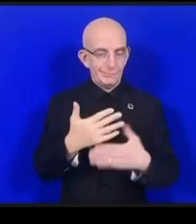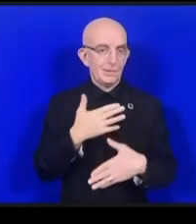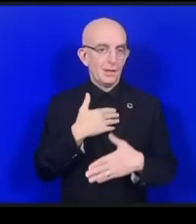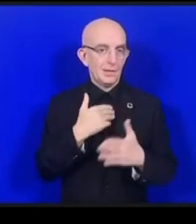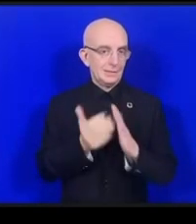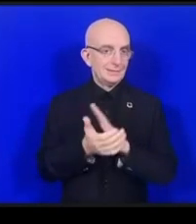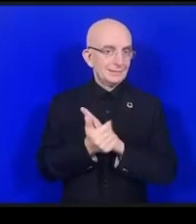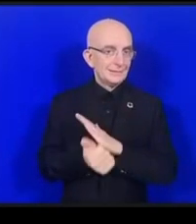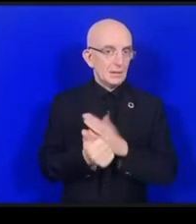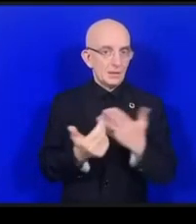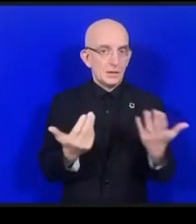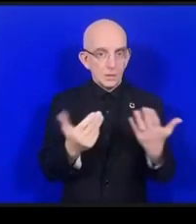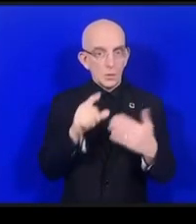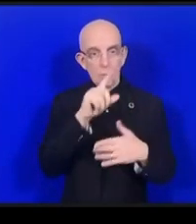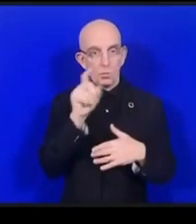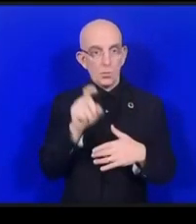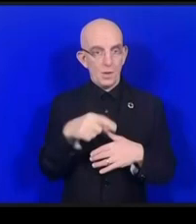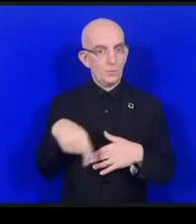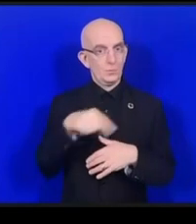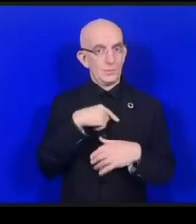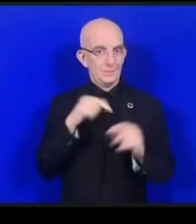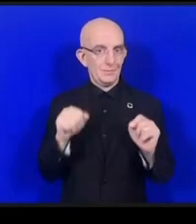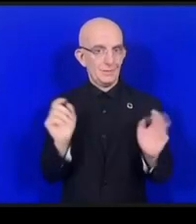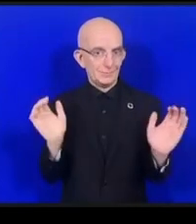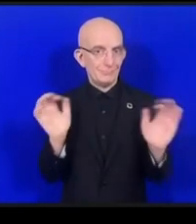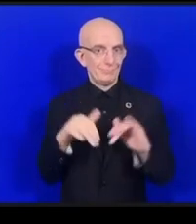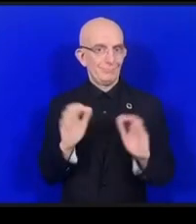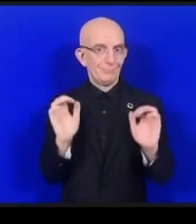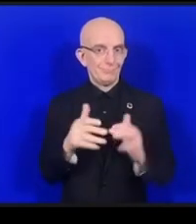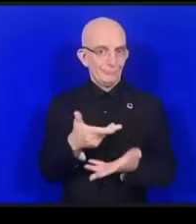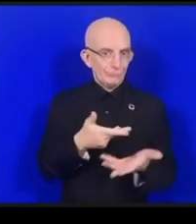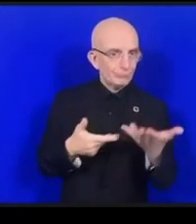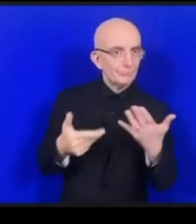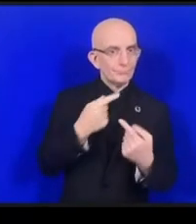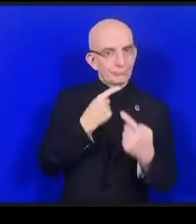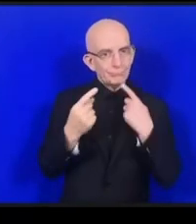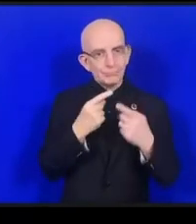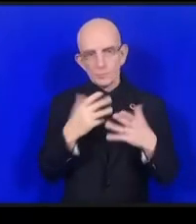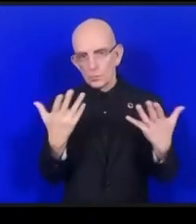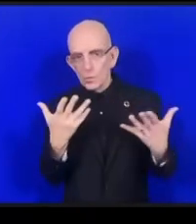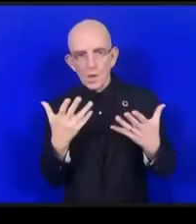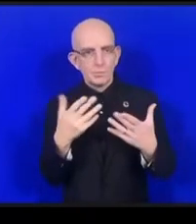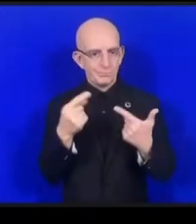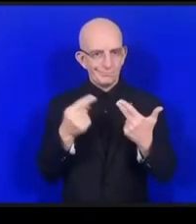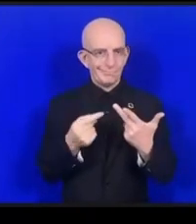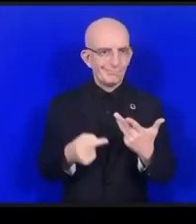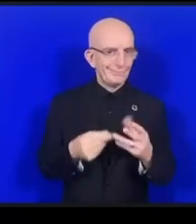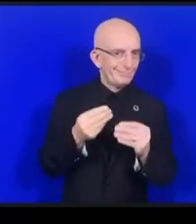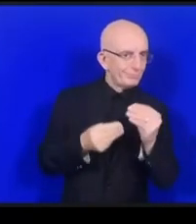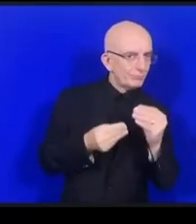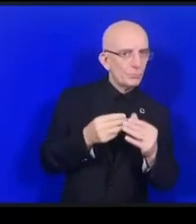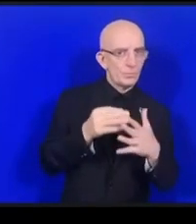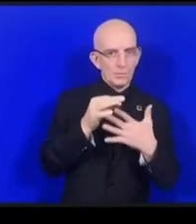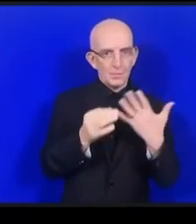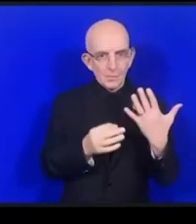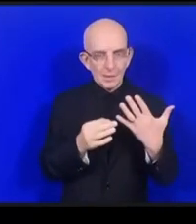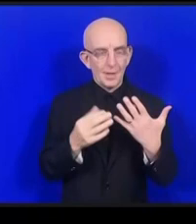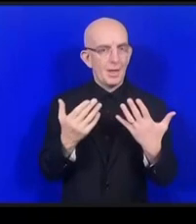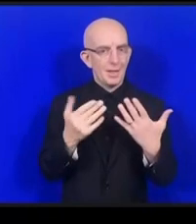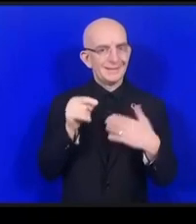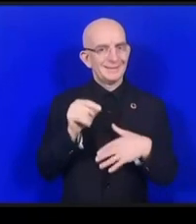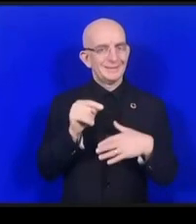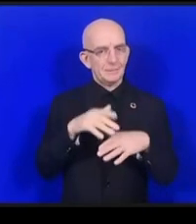что мы понимаем Как важно говорить об этих вопросах Как важно Лучше